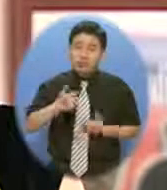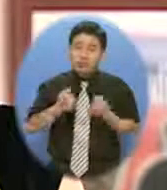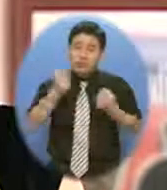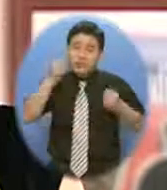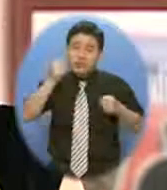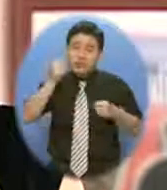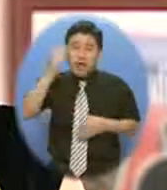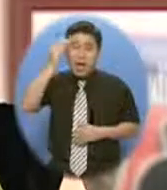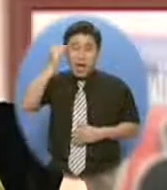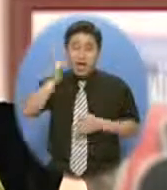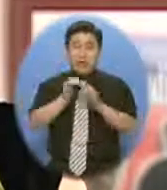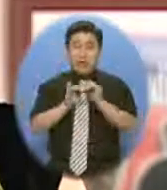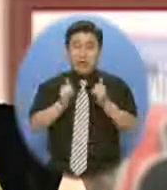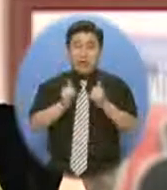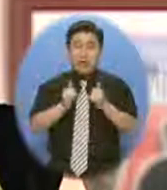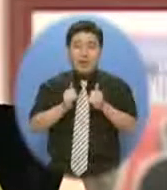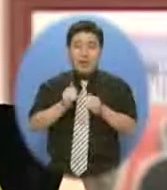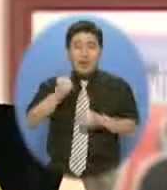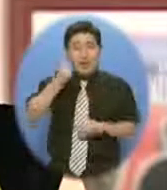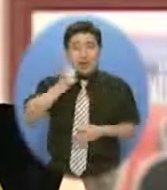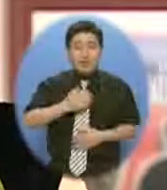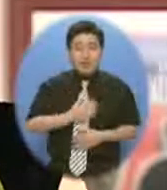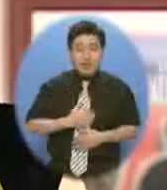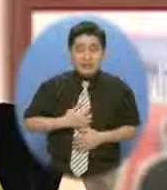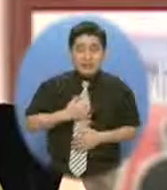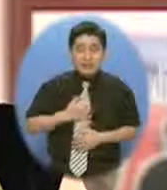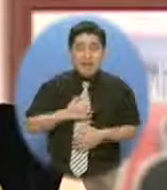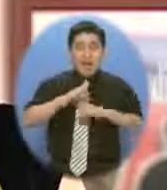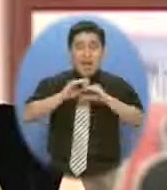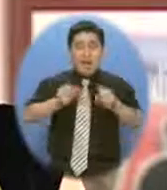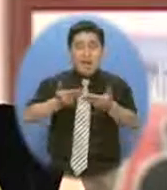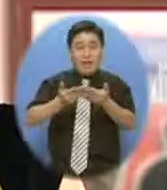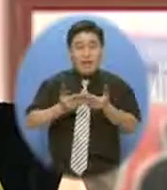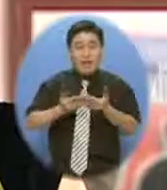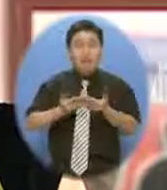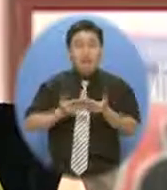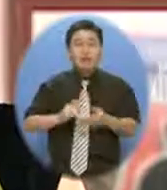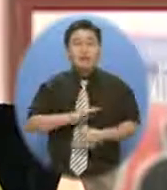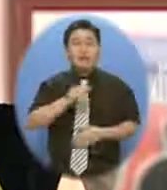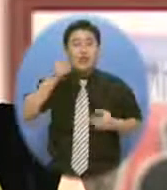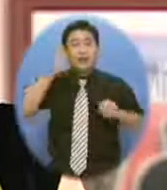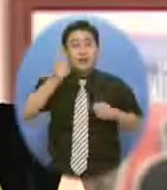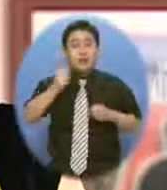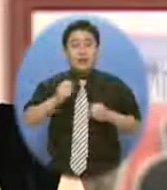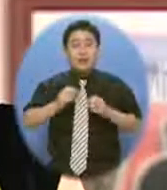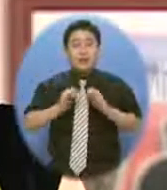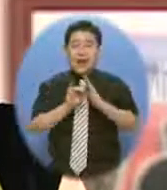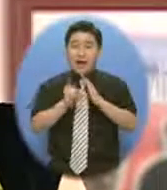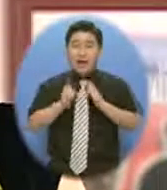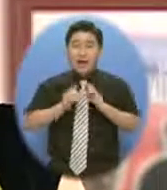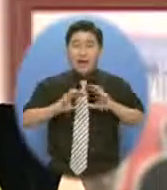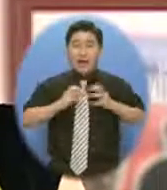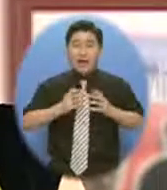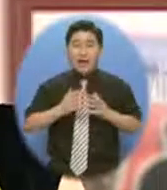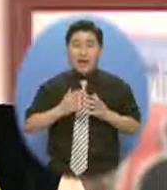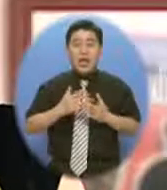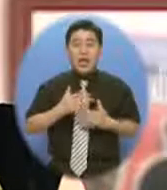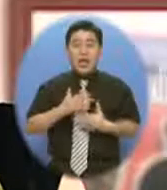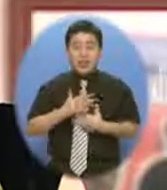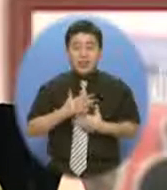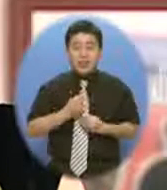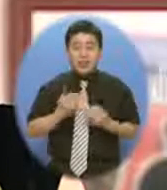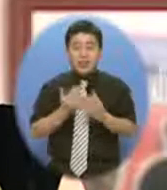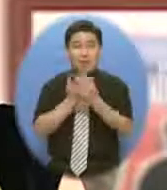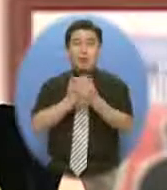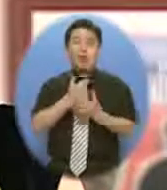애환을 풀어내고 자기는 물론 자기 주변의 가족 그리고 국가의 안녕, 번영을 위하는